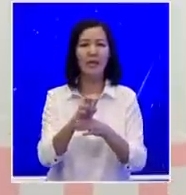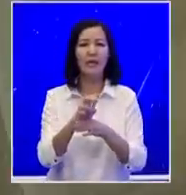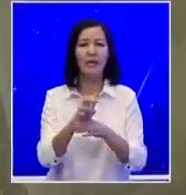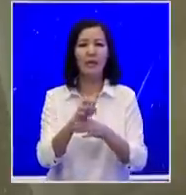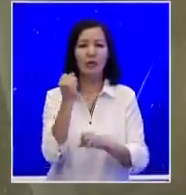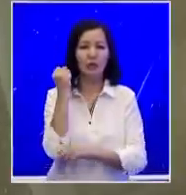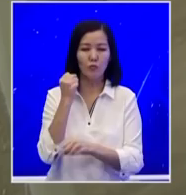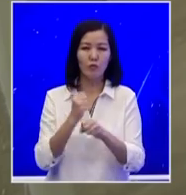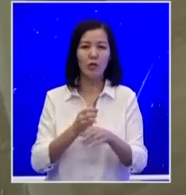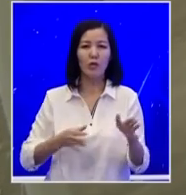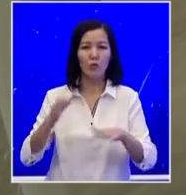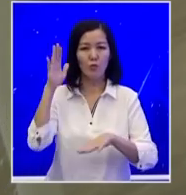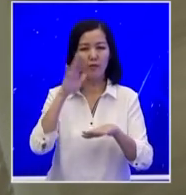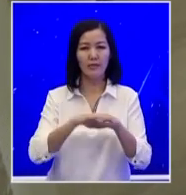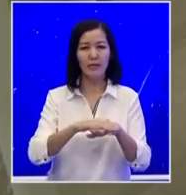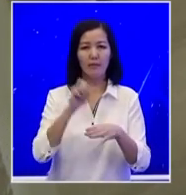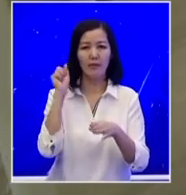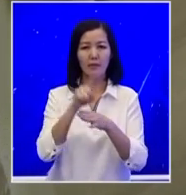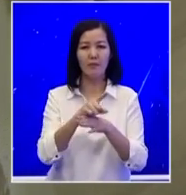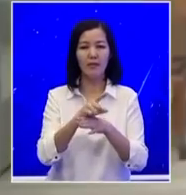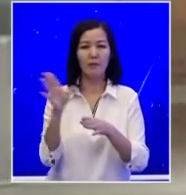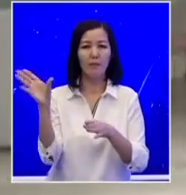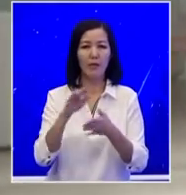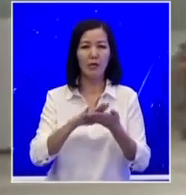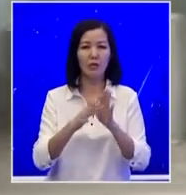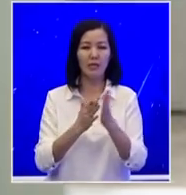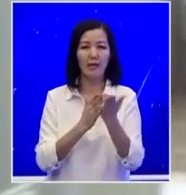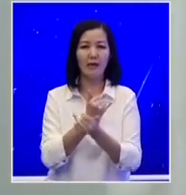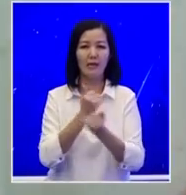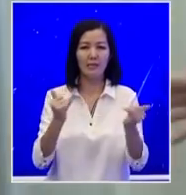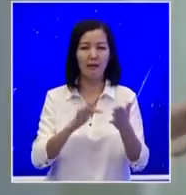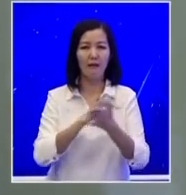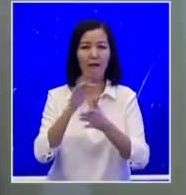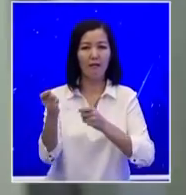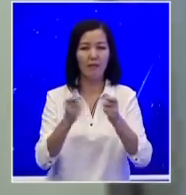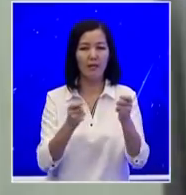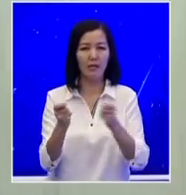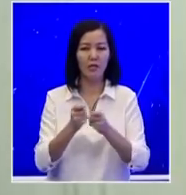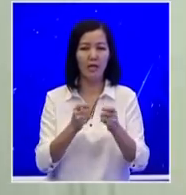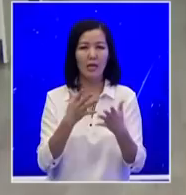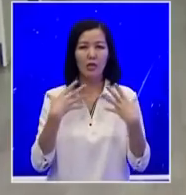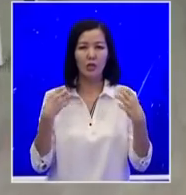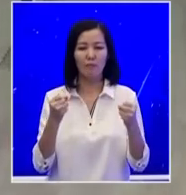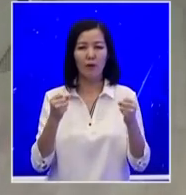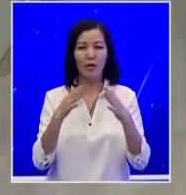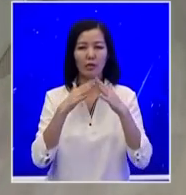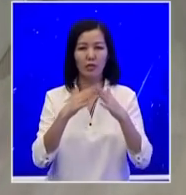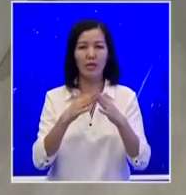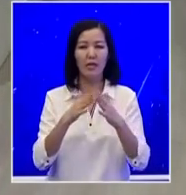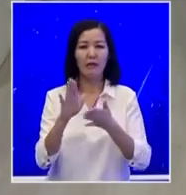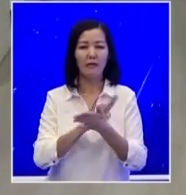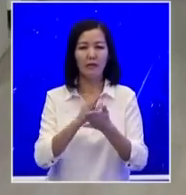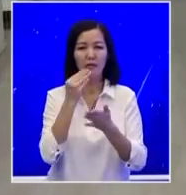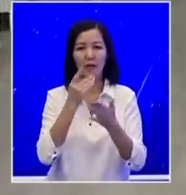кету керек, жеткізілген жұмысшыларға облыс әкімінің тапсырмасымен бар жағдай қарастырылған. Қала билігі жайлы шипажай тегін тамақ